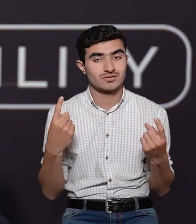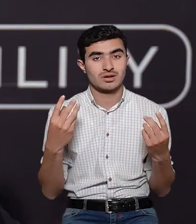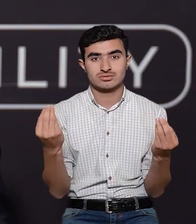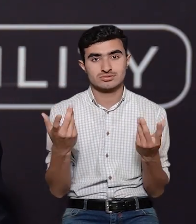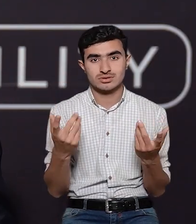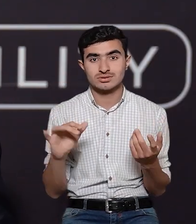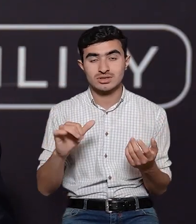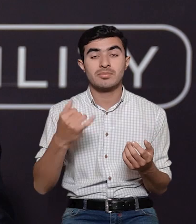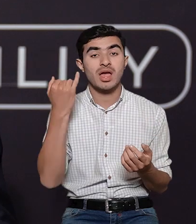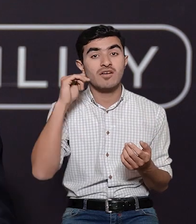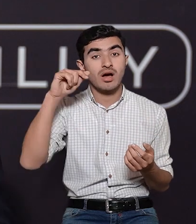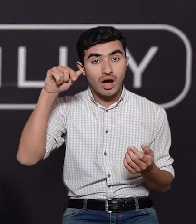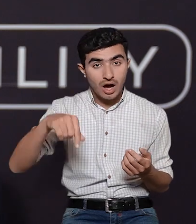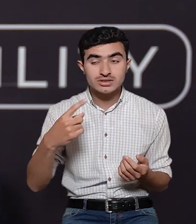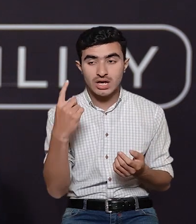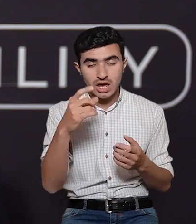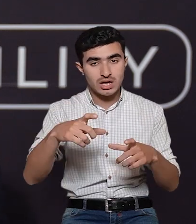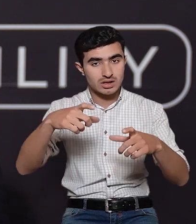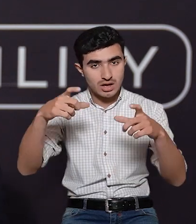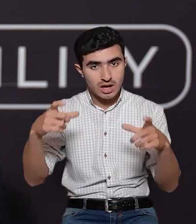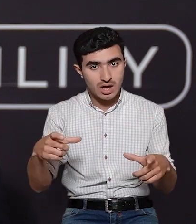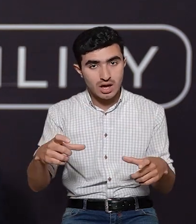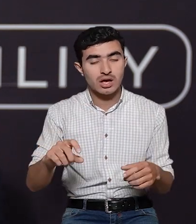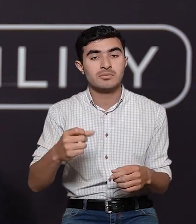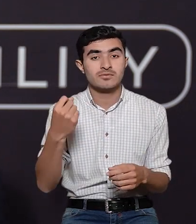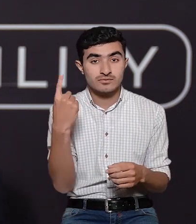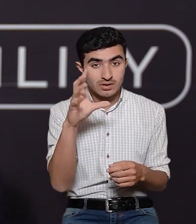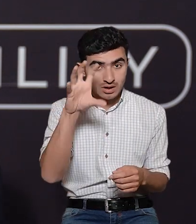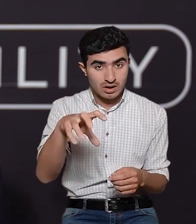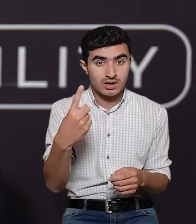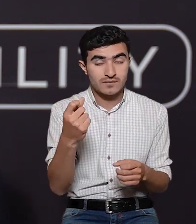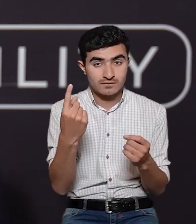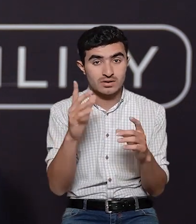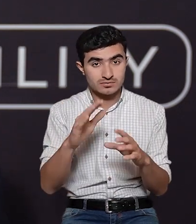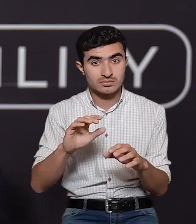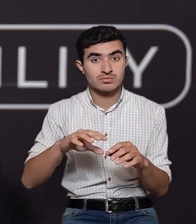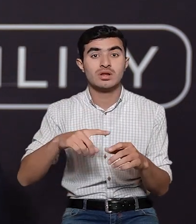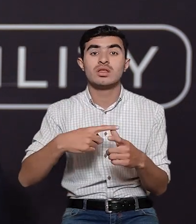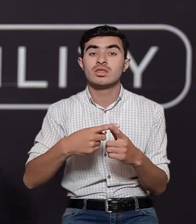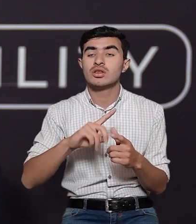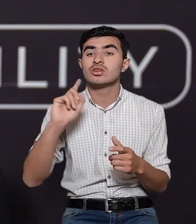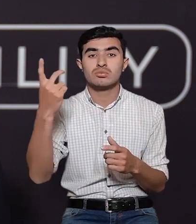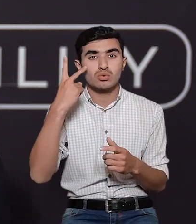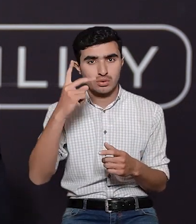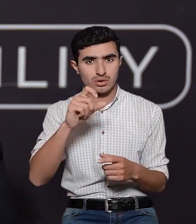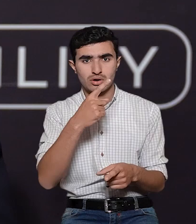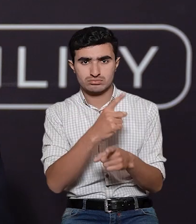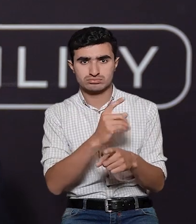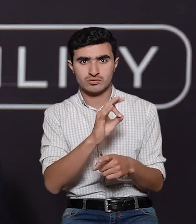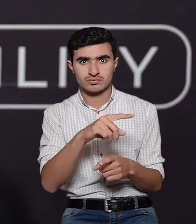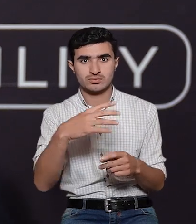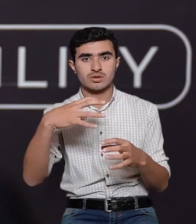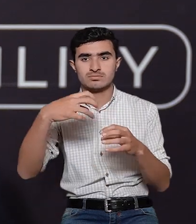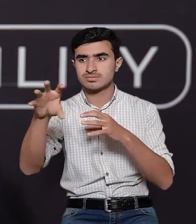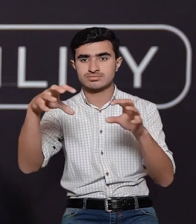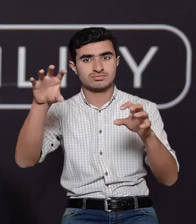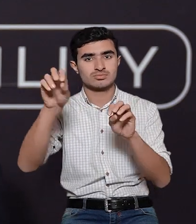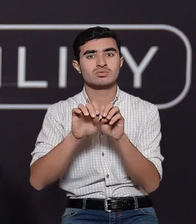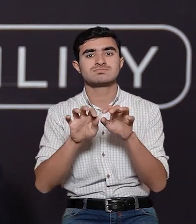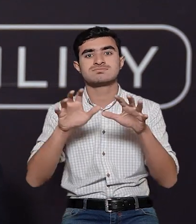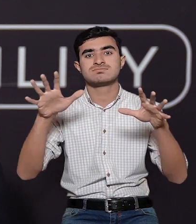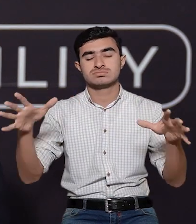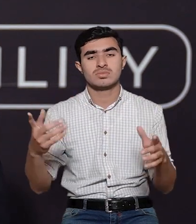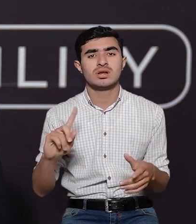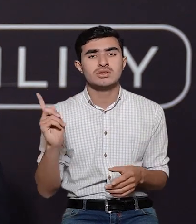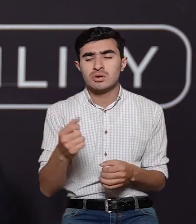ہے, لیکن ہم سب لوگ مل کر اگر ایک علاقے کو آج بہتر کریں گے تو کل کو وہ ایک ماڈل ایریا ہوگا, کل کو اس کو دیکھ کر دوسرا ایریا